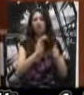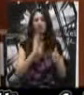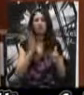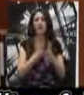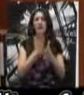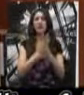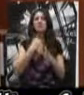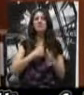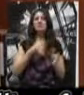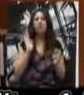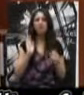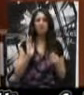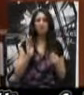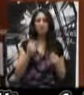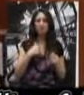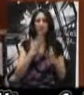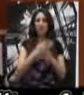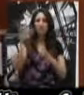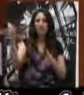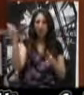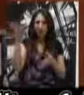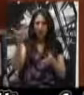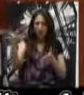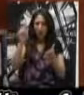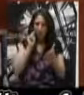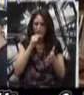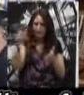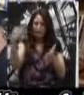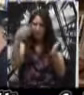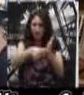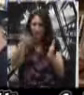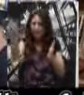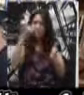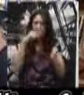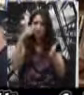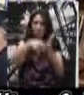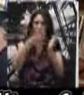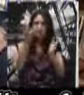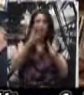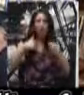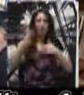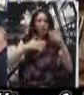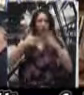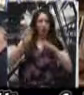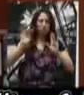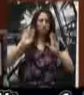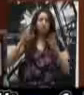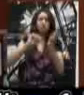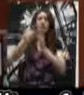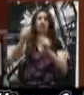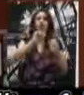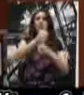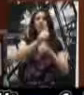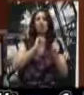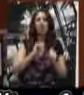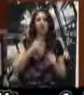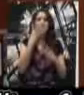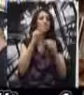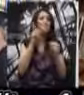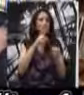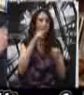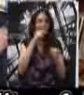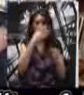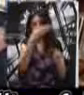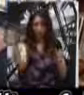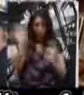هم يعني رجالتهم اتفاجئت اللي انا مضيهم يعني. واحدة اللي هم ده انت قلت لي في واحده منهم كانت محبوسه معاك هنا؟ لسه خارجه من شهر 12.